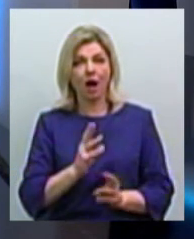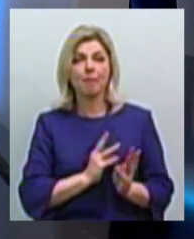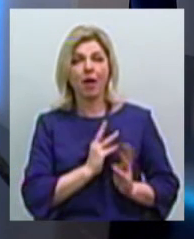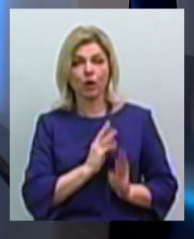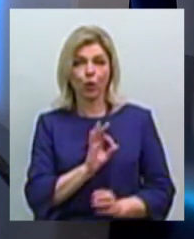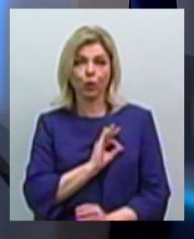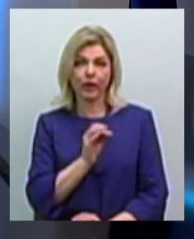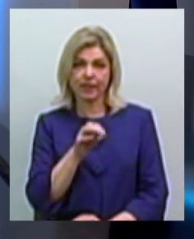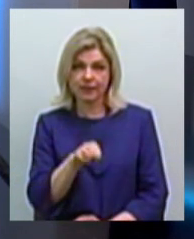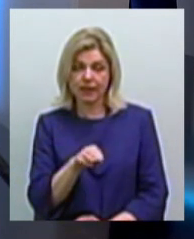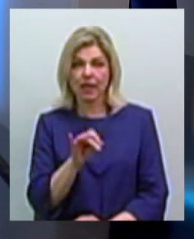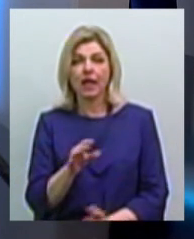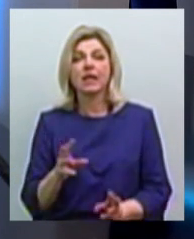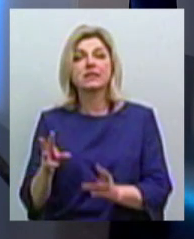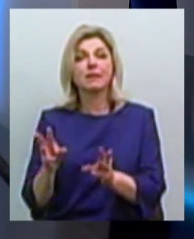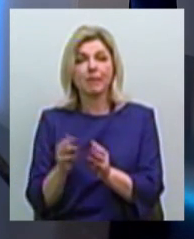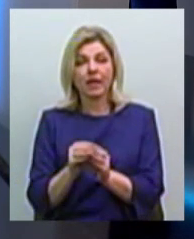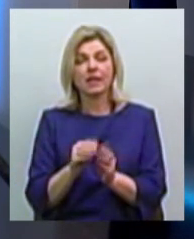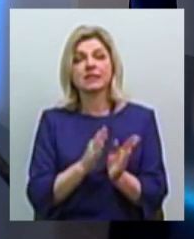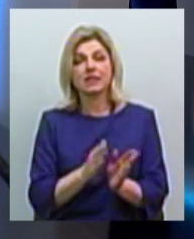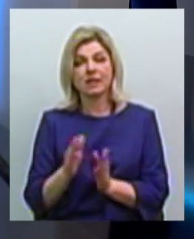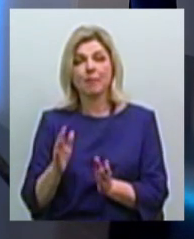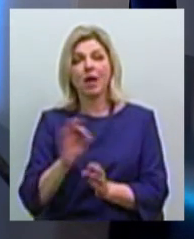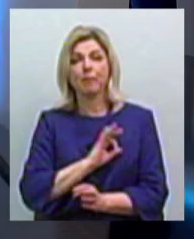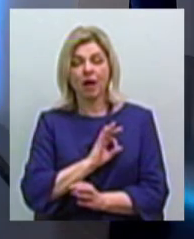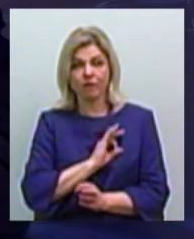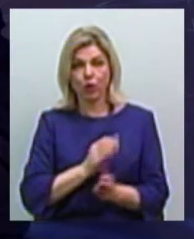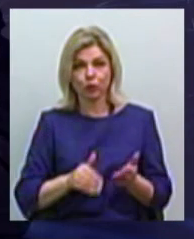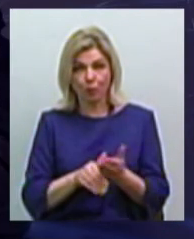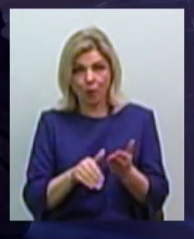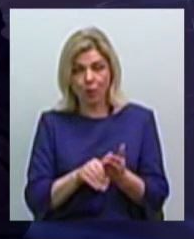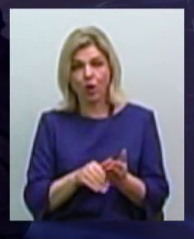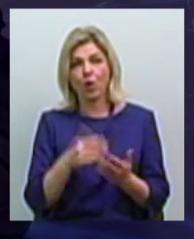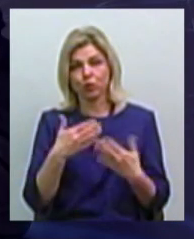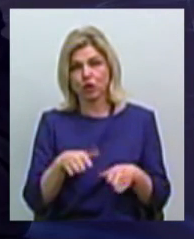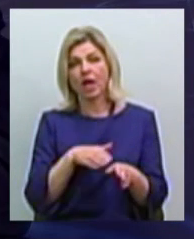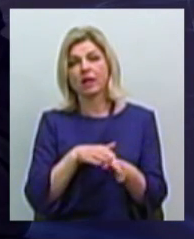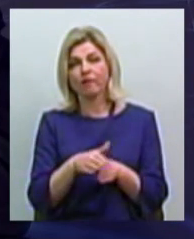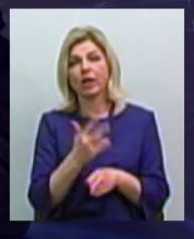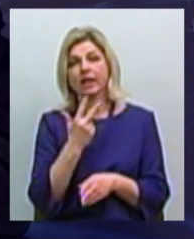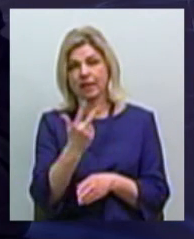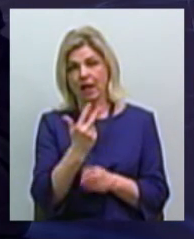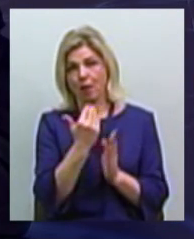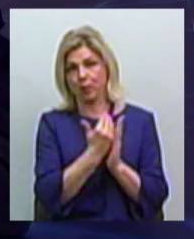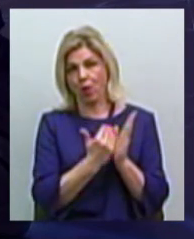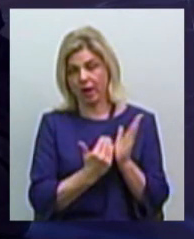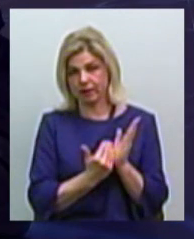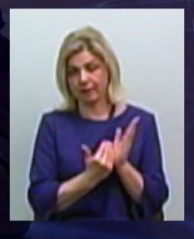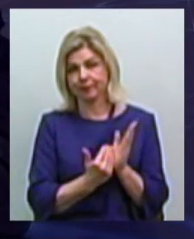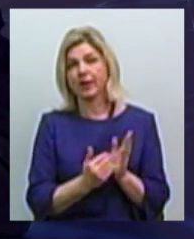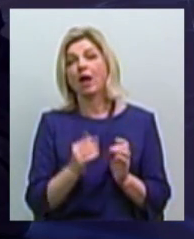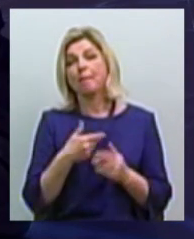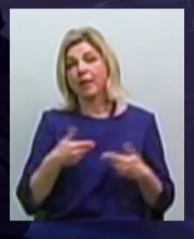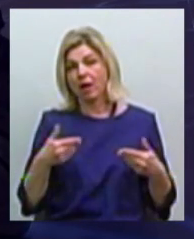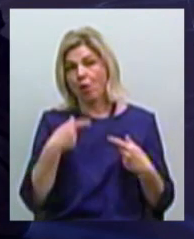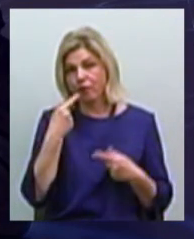і спільно з системою безоплатної правової допомоги, з іншими партнерами, вже реалізовано 3 проекти. Тобто, однозначно, ми говоримо